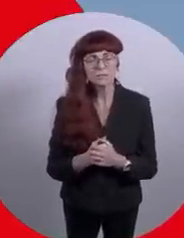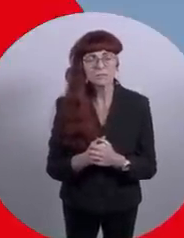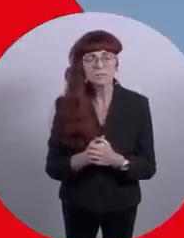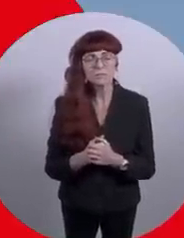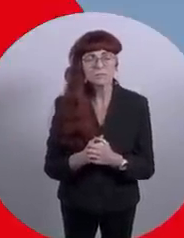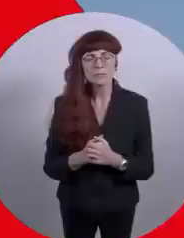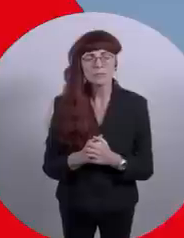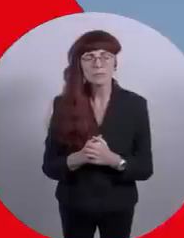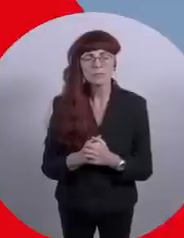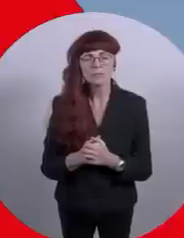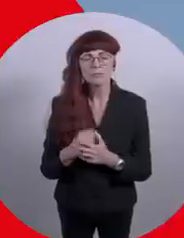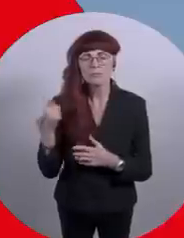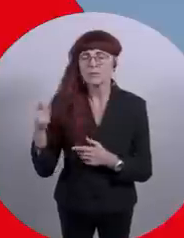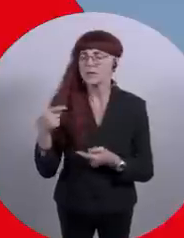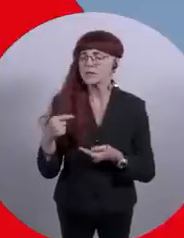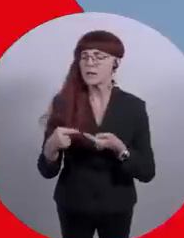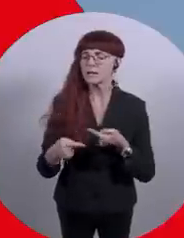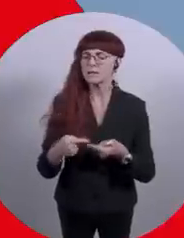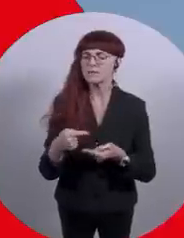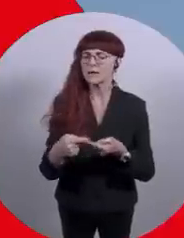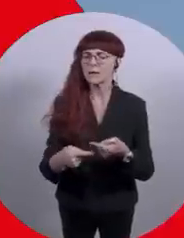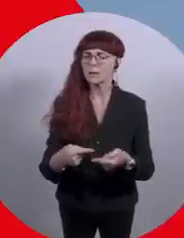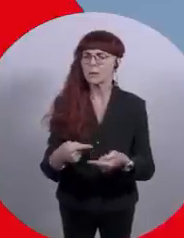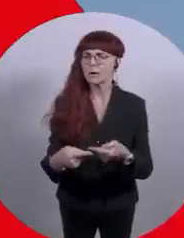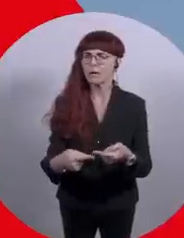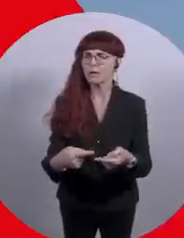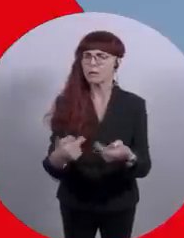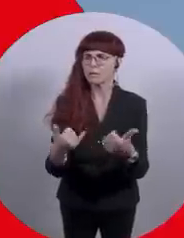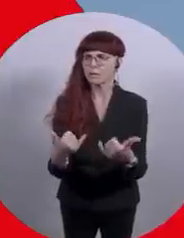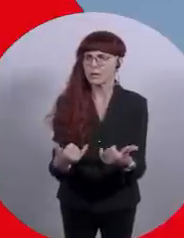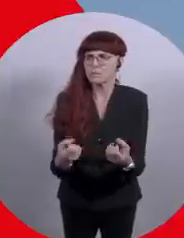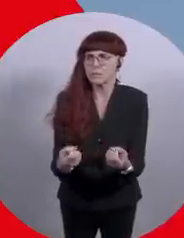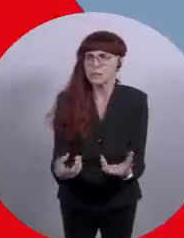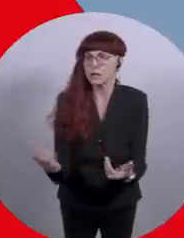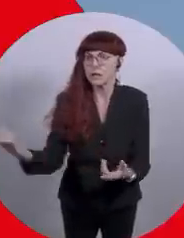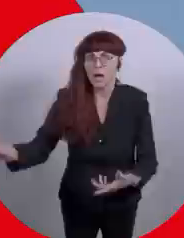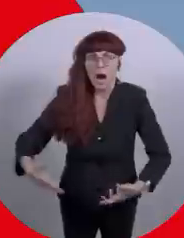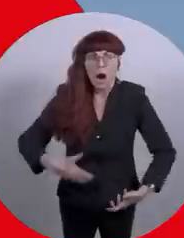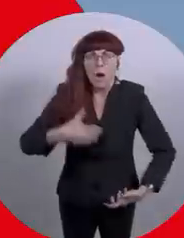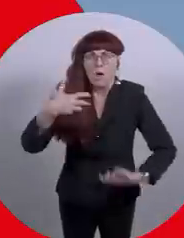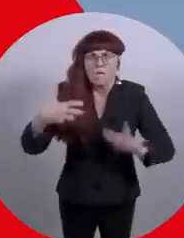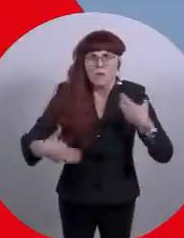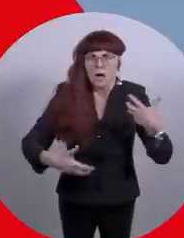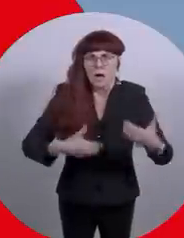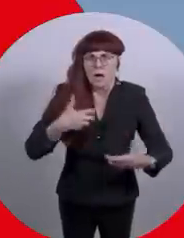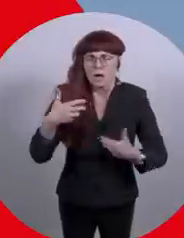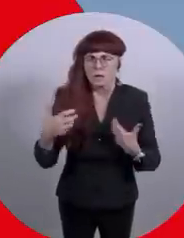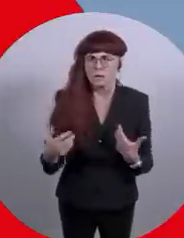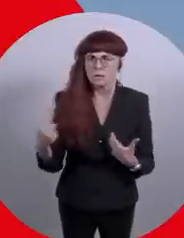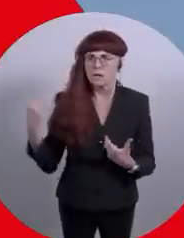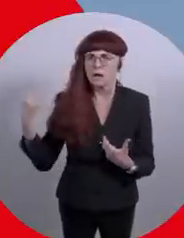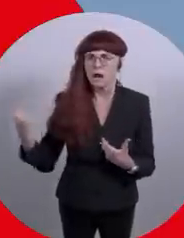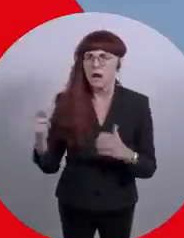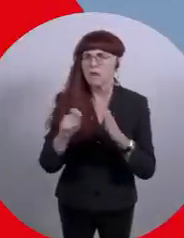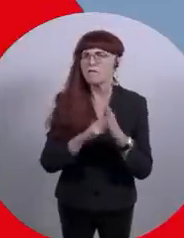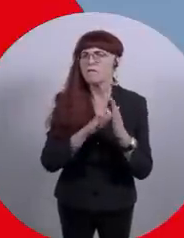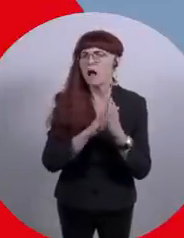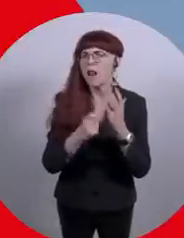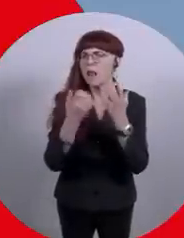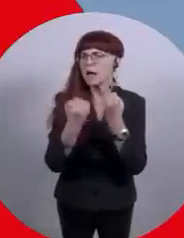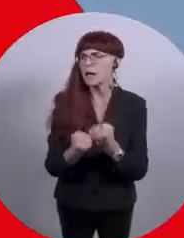über die Entwicklungen über die Dinge aufregen was würde er zu Wahlergebnisse